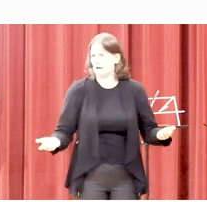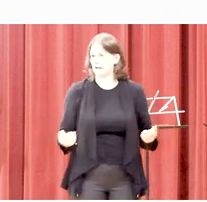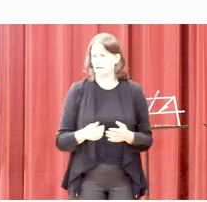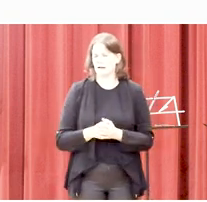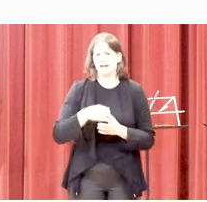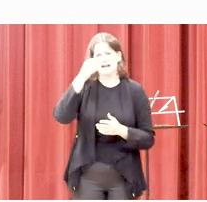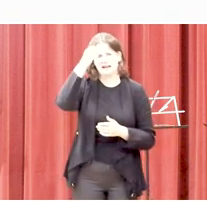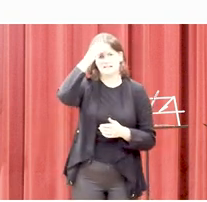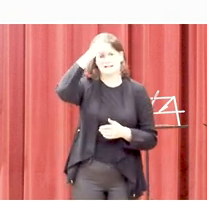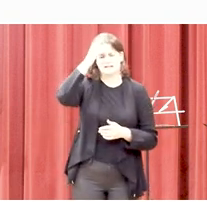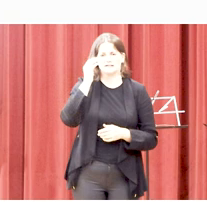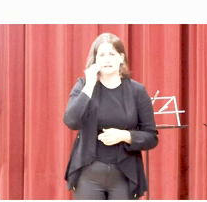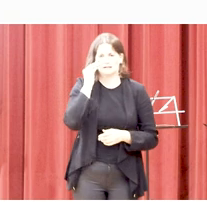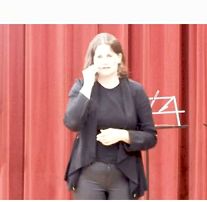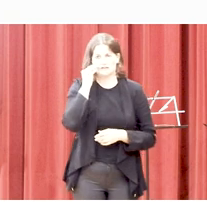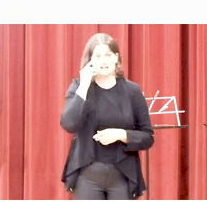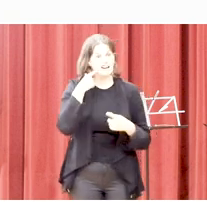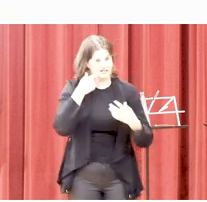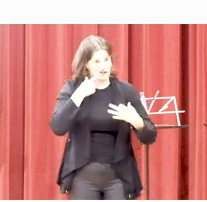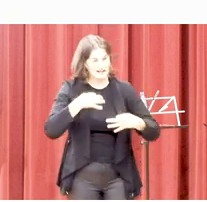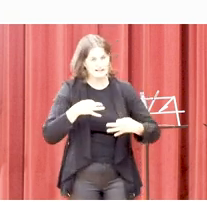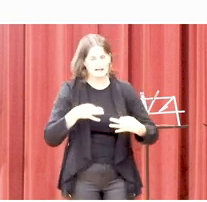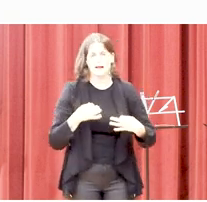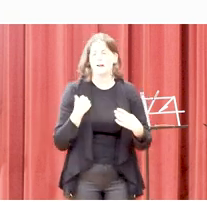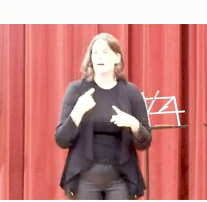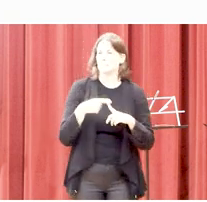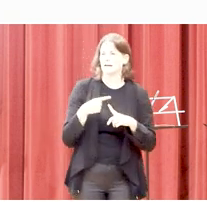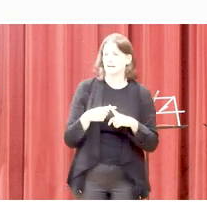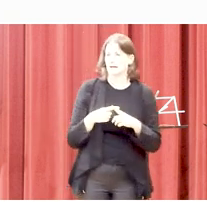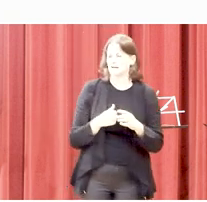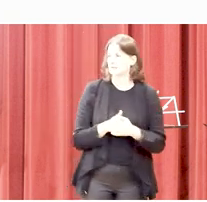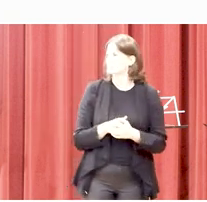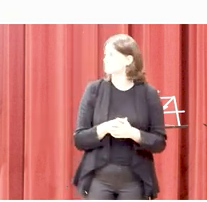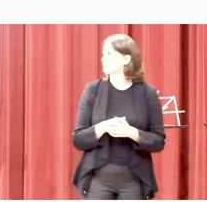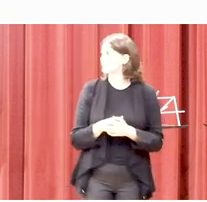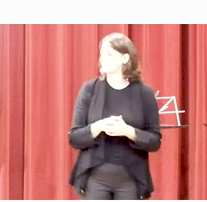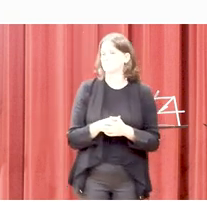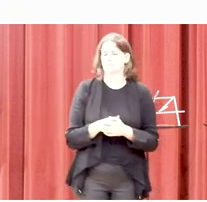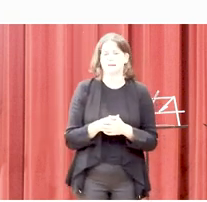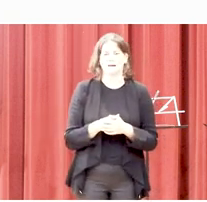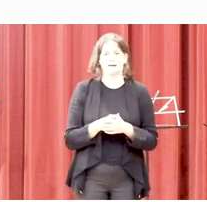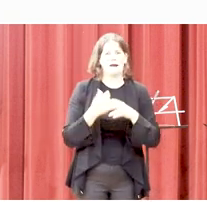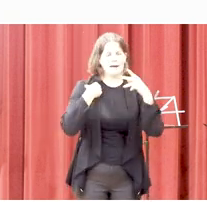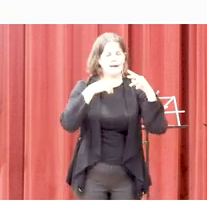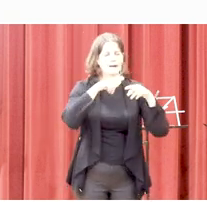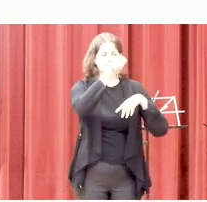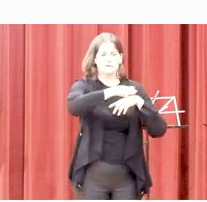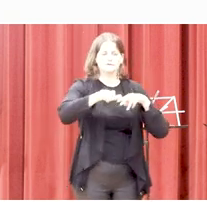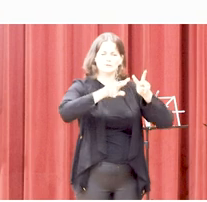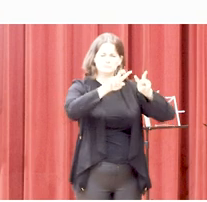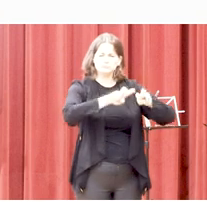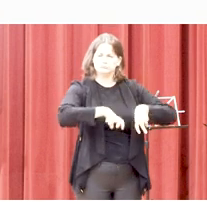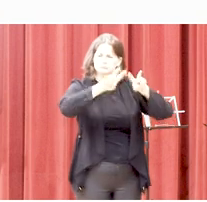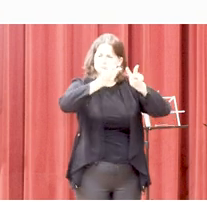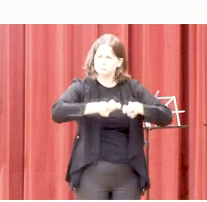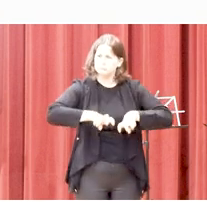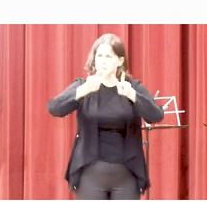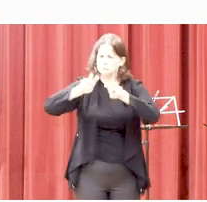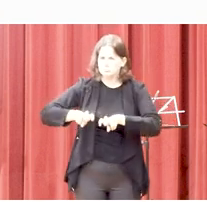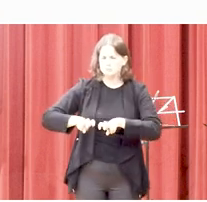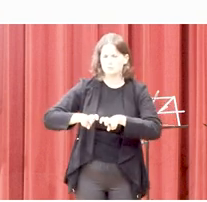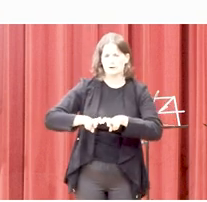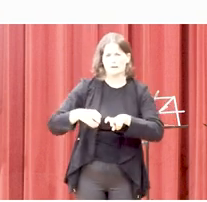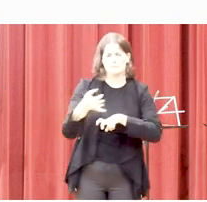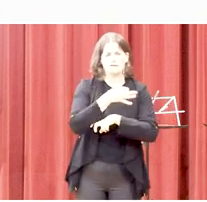ens analitzen perfectament com són els alumnes. A més, ens diuen quines són les seves capacitats. Ajustem